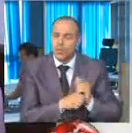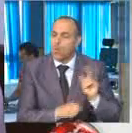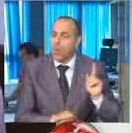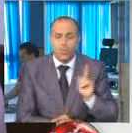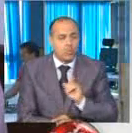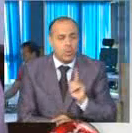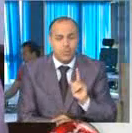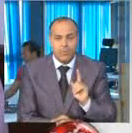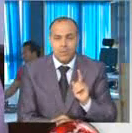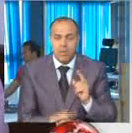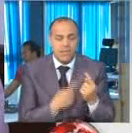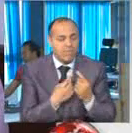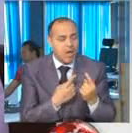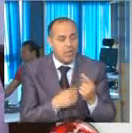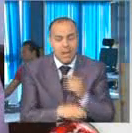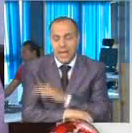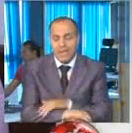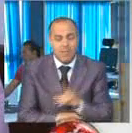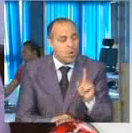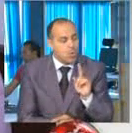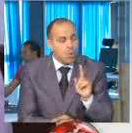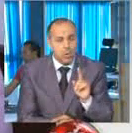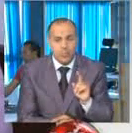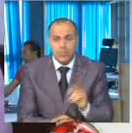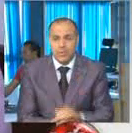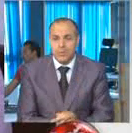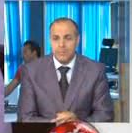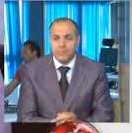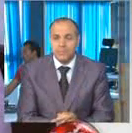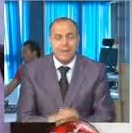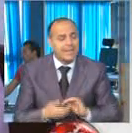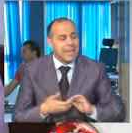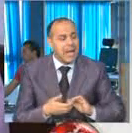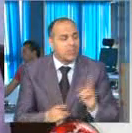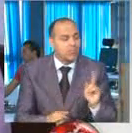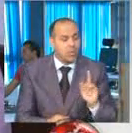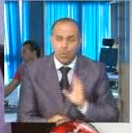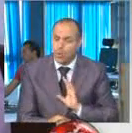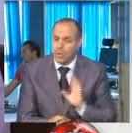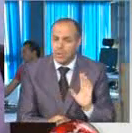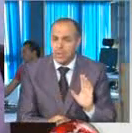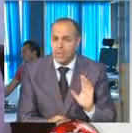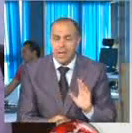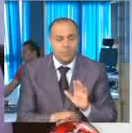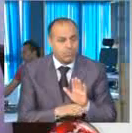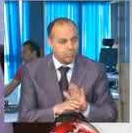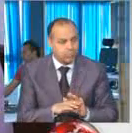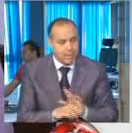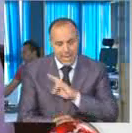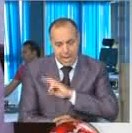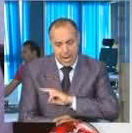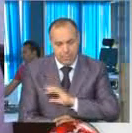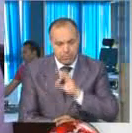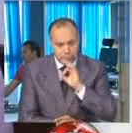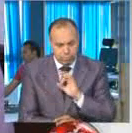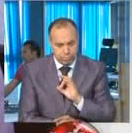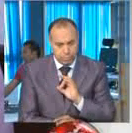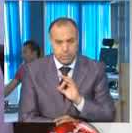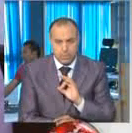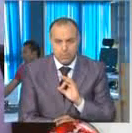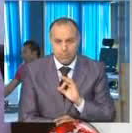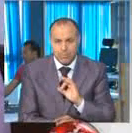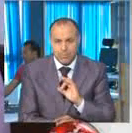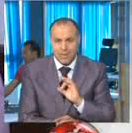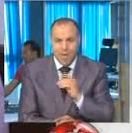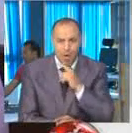للشغل، دون التفاوض مع العمال، دون التفاوض مع الاتحاد حتى نضمن التقاعد. كنا نحن على